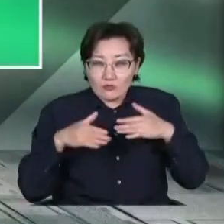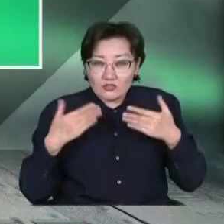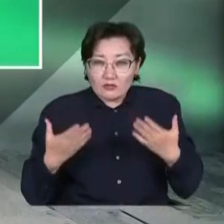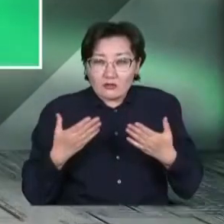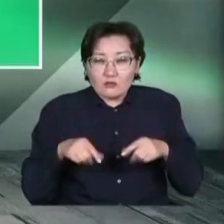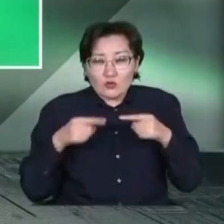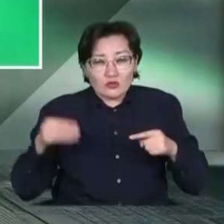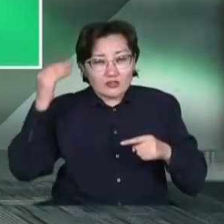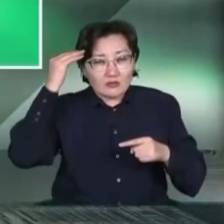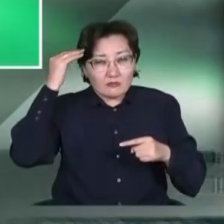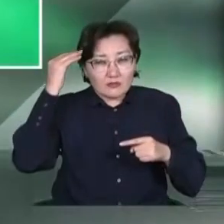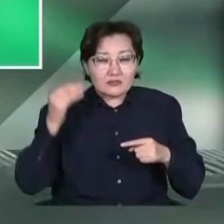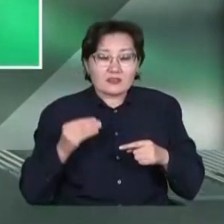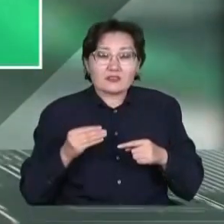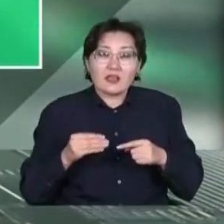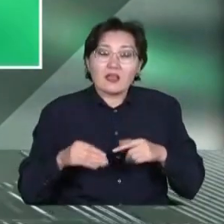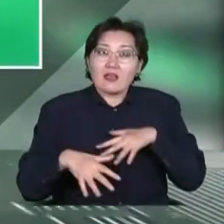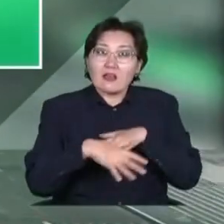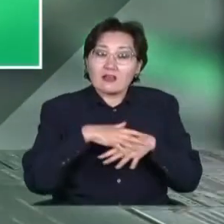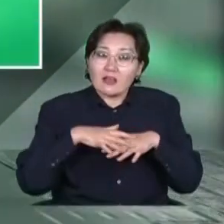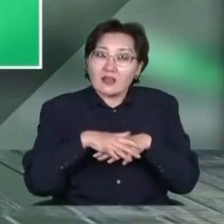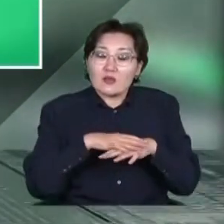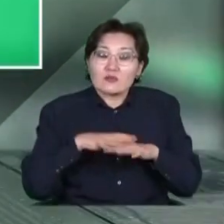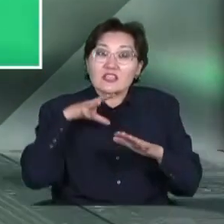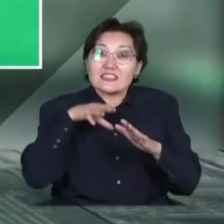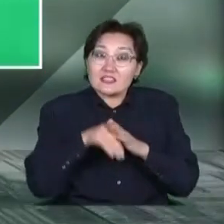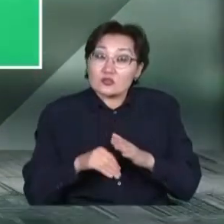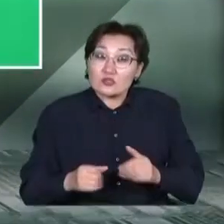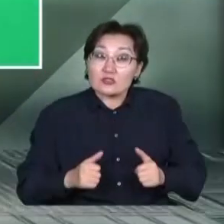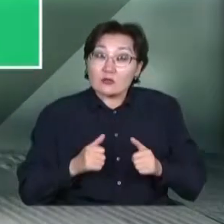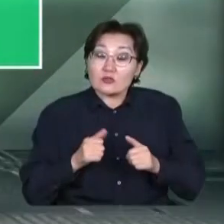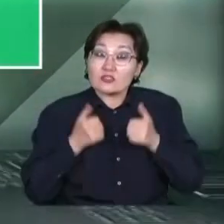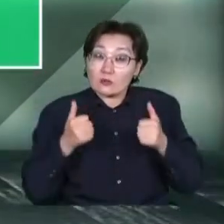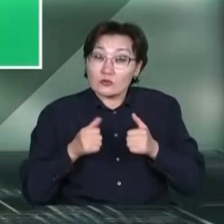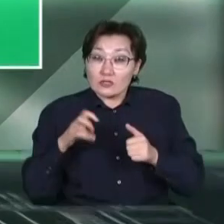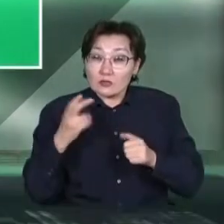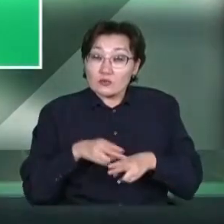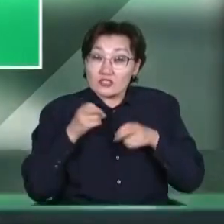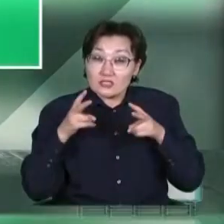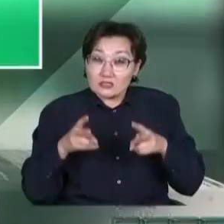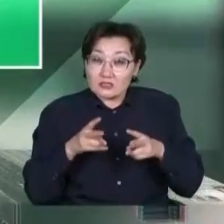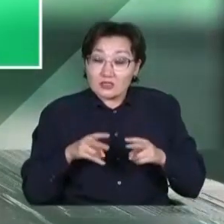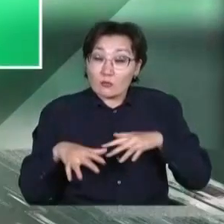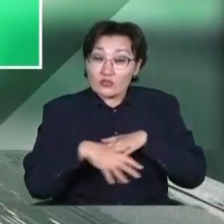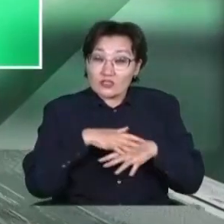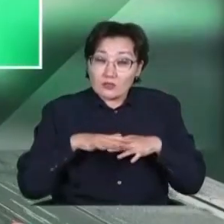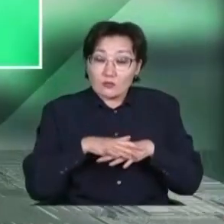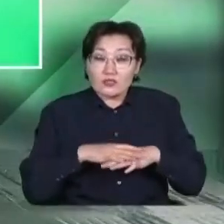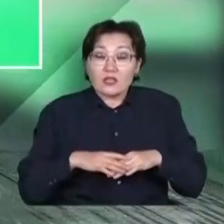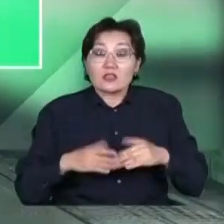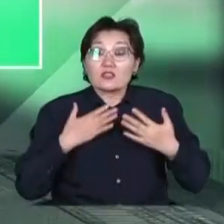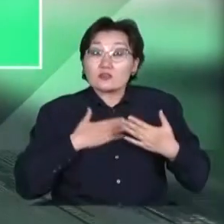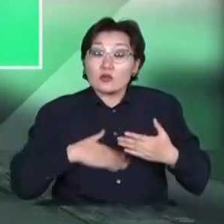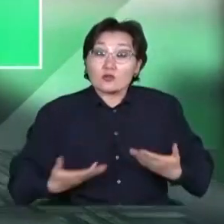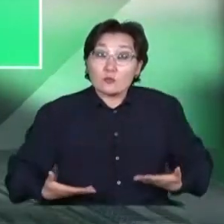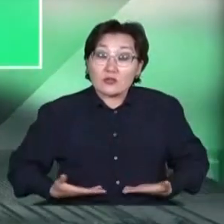пайымдар қылмыстық психологияның қоғам санасына сіңуіне әкеп соқтырады. Мұндай әңгімелер ұлттық қауіпсіздікке және халықтың жаймашуақ өміріне